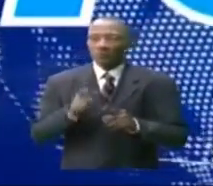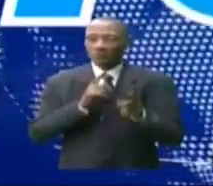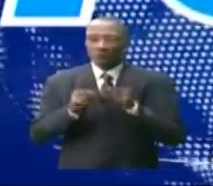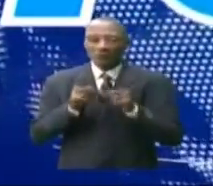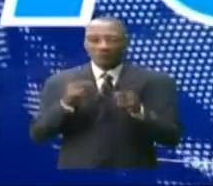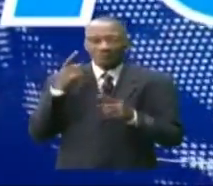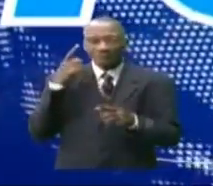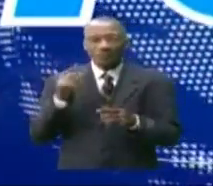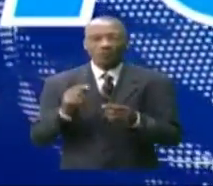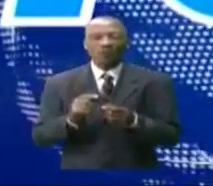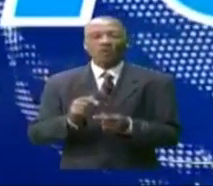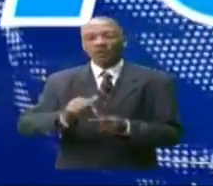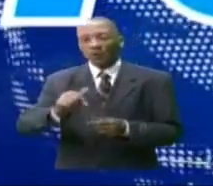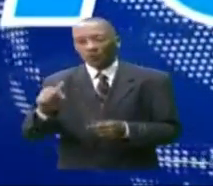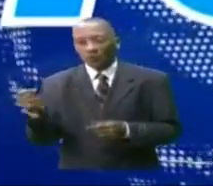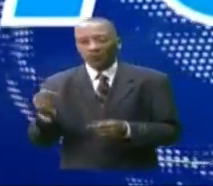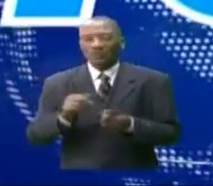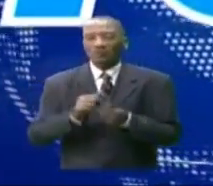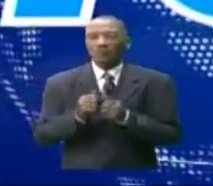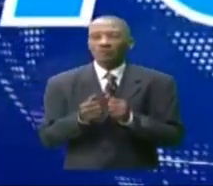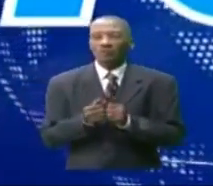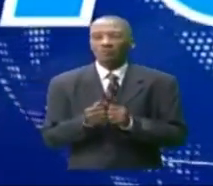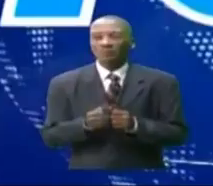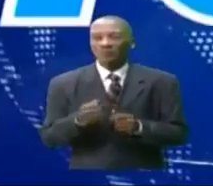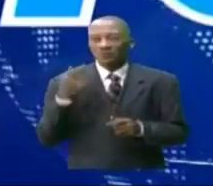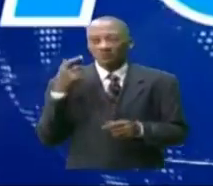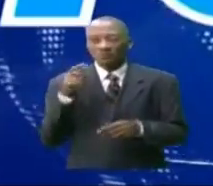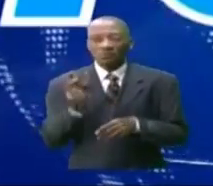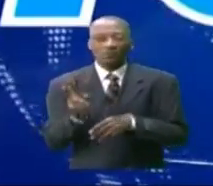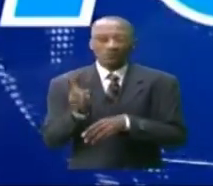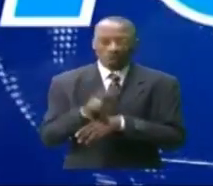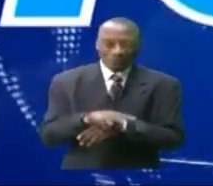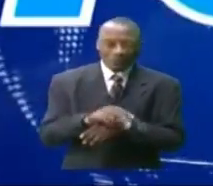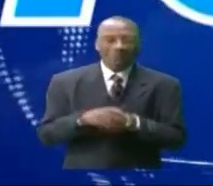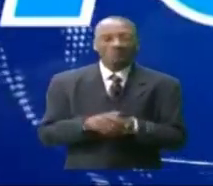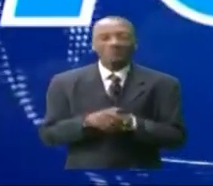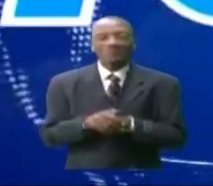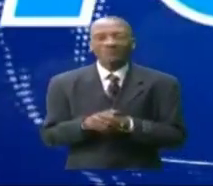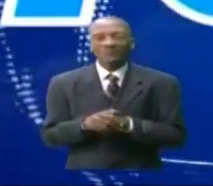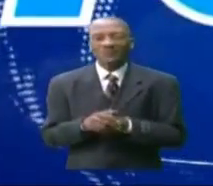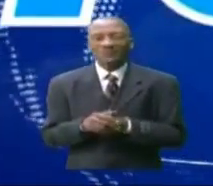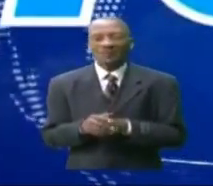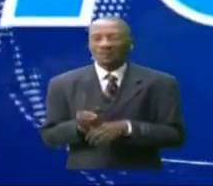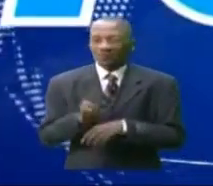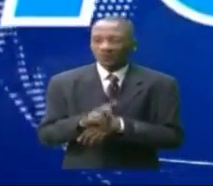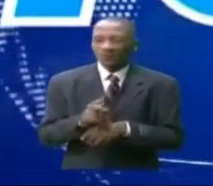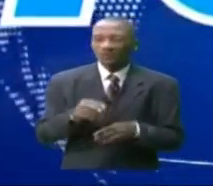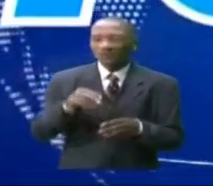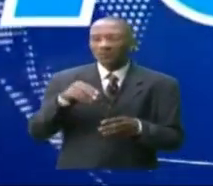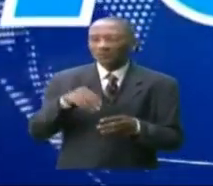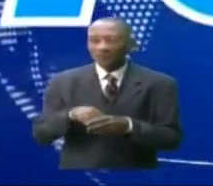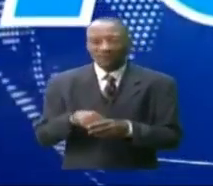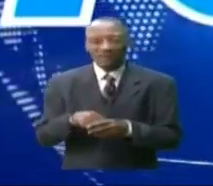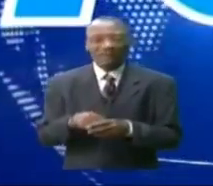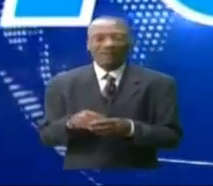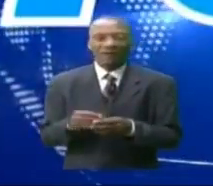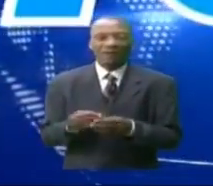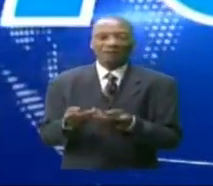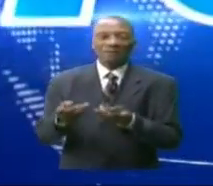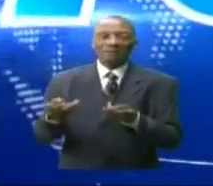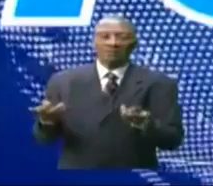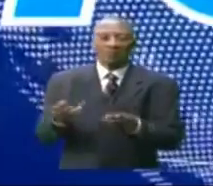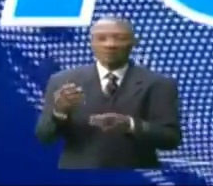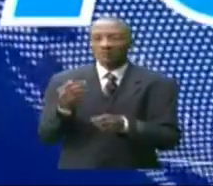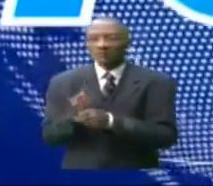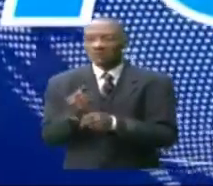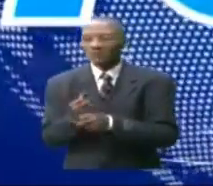de remise de titre ou trophée au lauréat du programme Excellentia organisé par la Fondation de la Première Dame de la RDC.